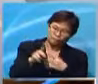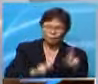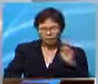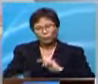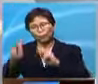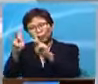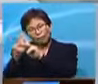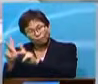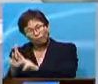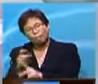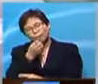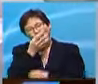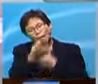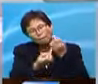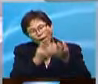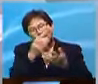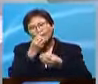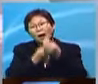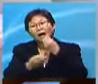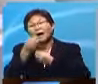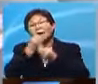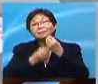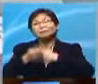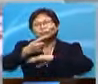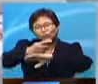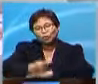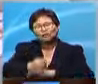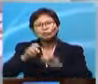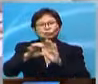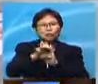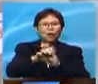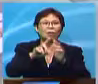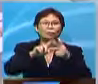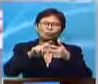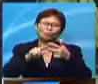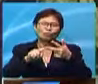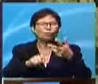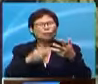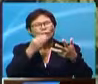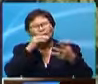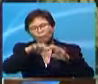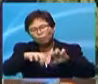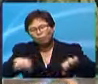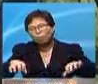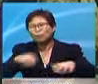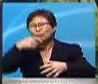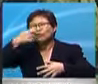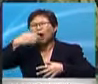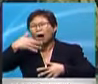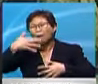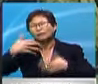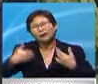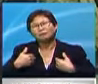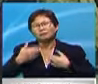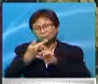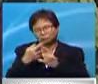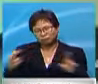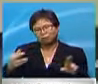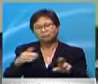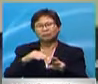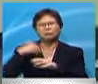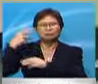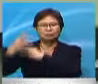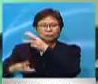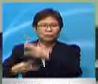Kampung mengetengahkan pelbagai Makanan tradisi seperti numai lilui Linut dan bubur pedas yang turut disediakan badan